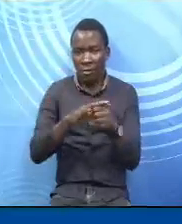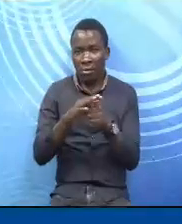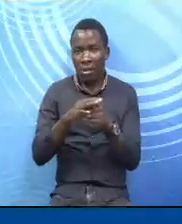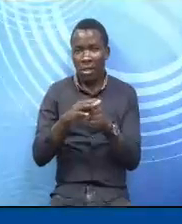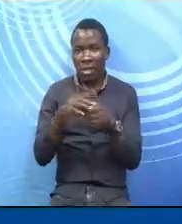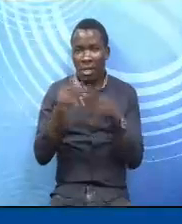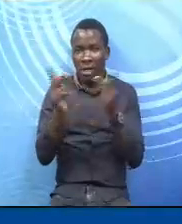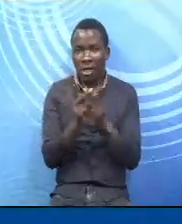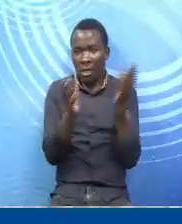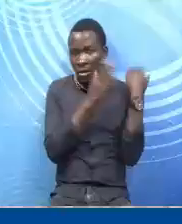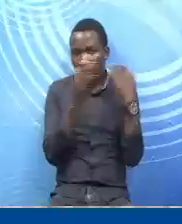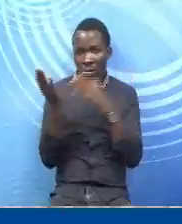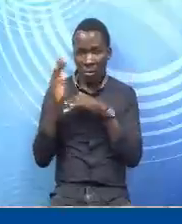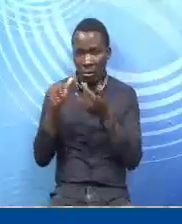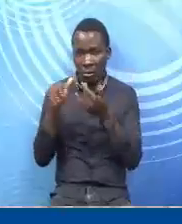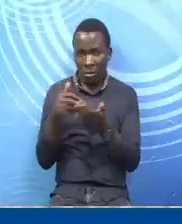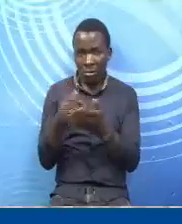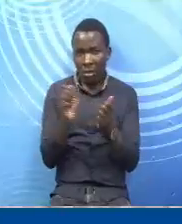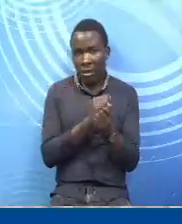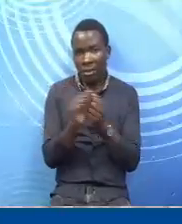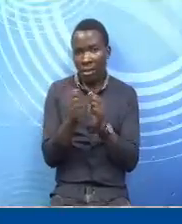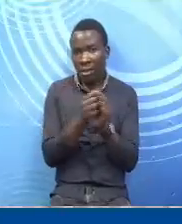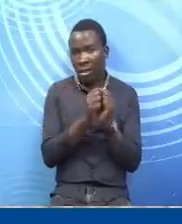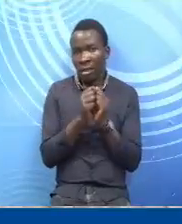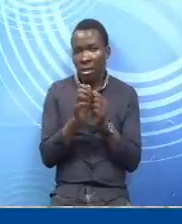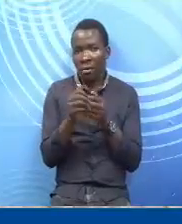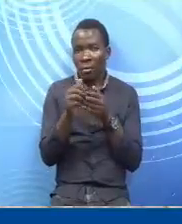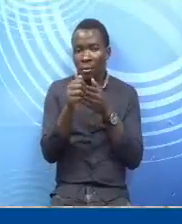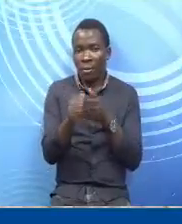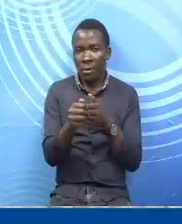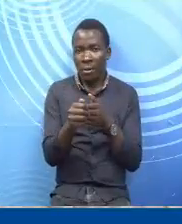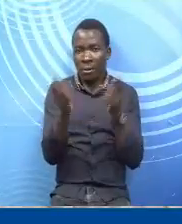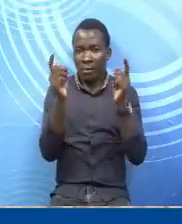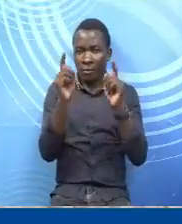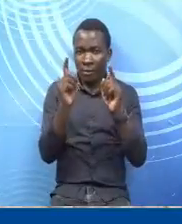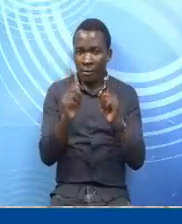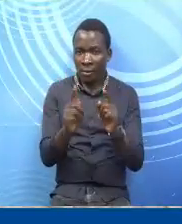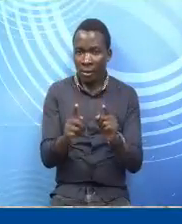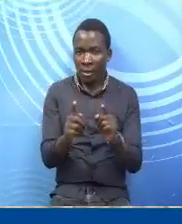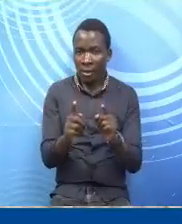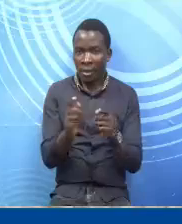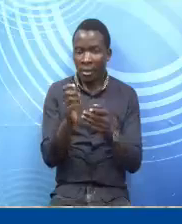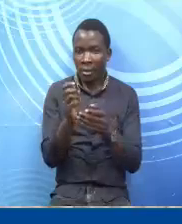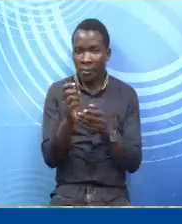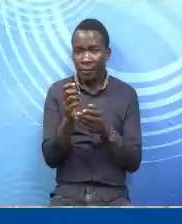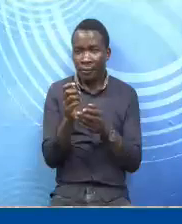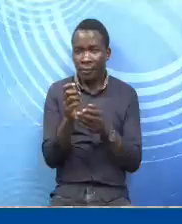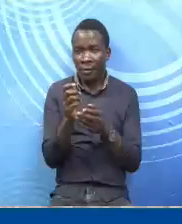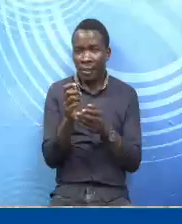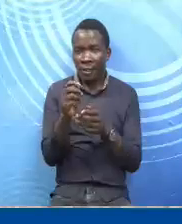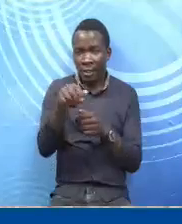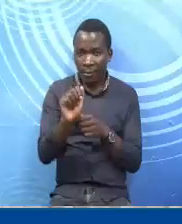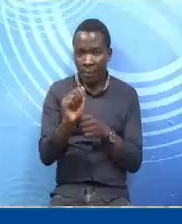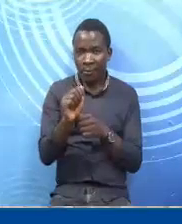byose baje basenyera hamwe. Ubuyobozi nibwo bwo kumfasha na nibwo bwo kumfasha kuko ubuyobozi nibwo